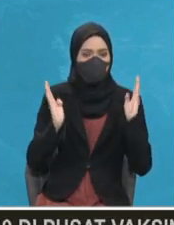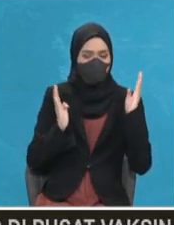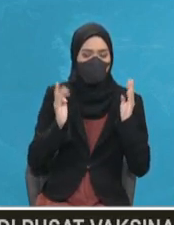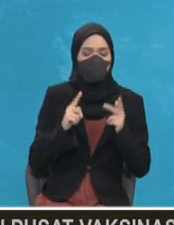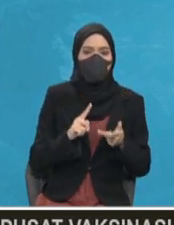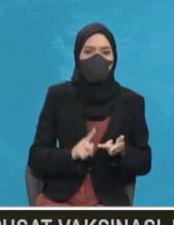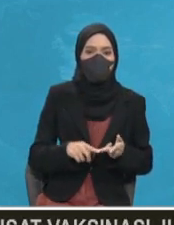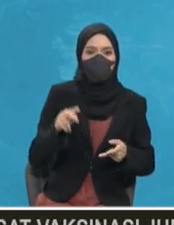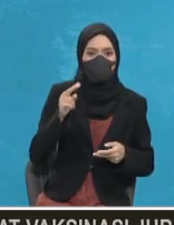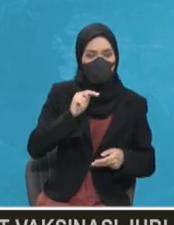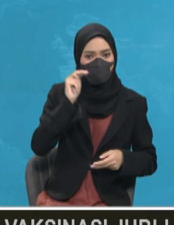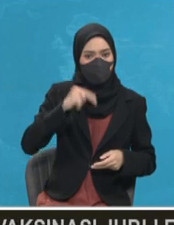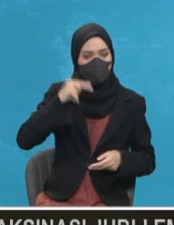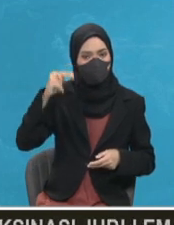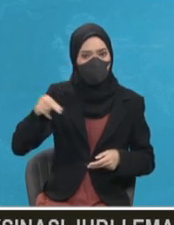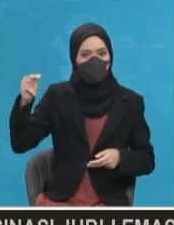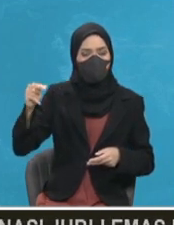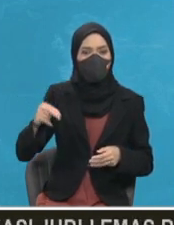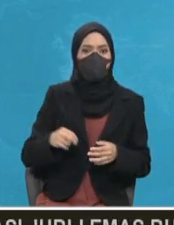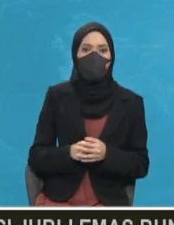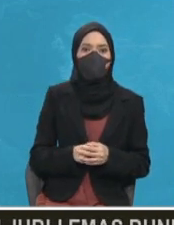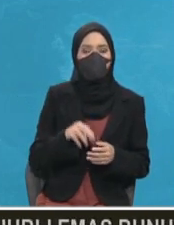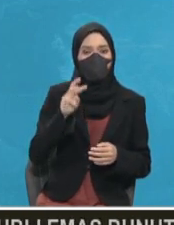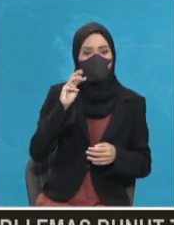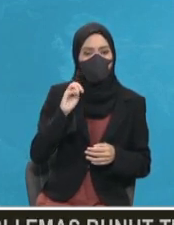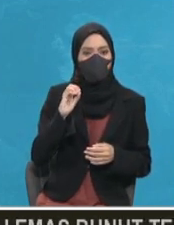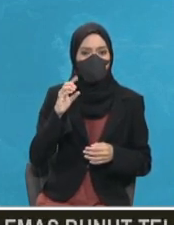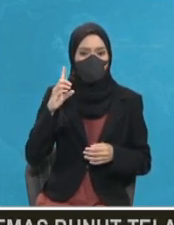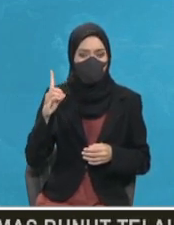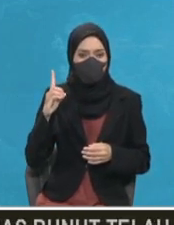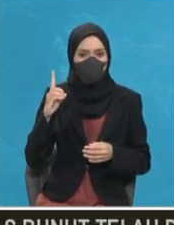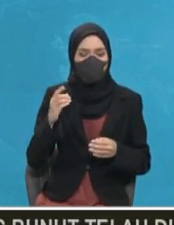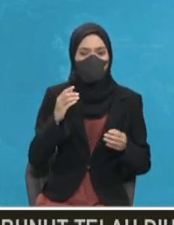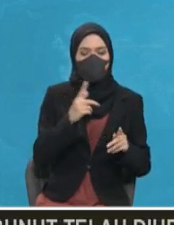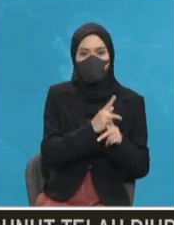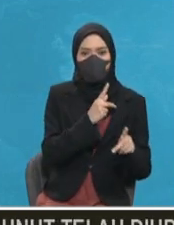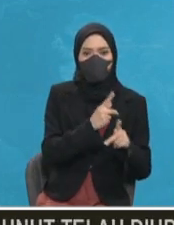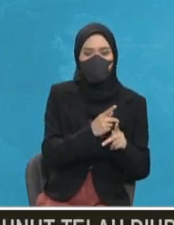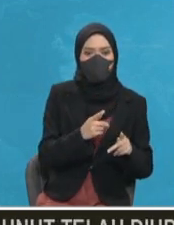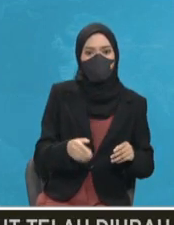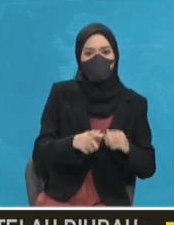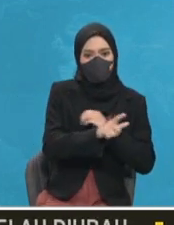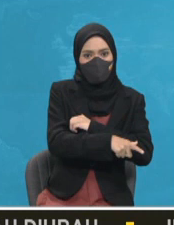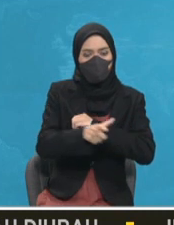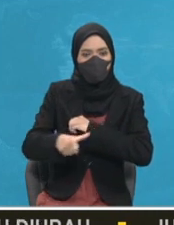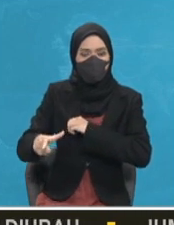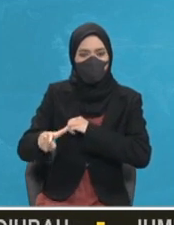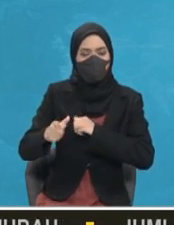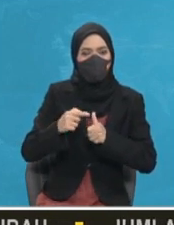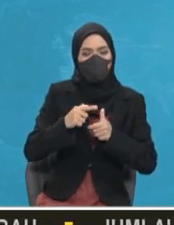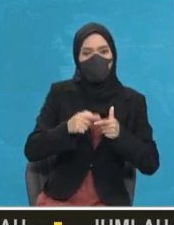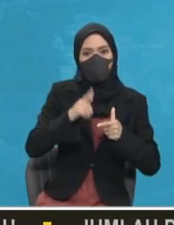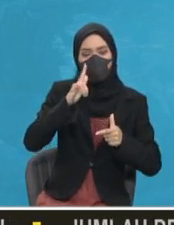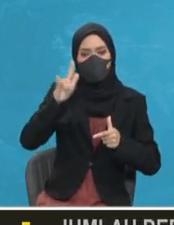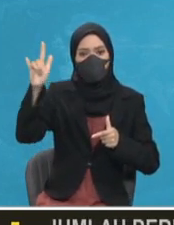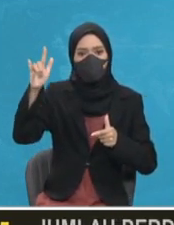tertinggi mengikut emoji pengangkutan adalah mood pengangkutan laut diikuti oleh pengangkutan udara dan melalui darat laporan